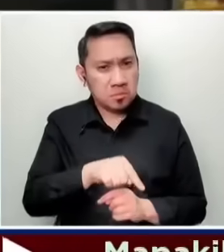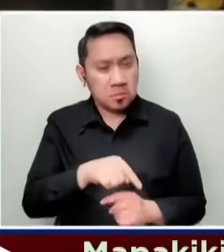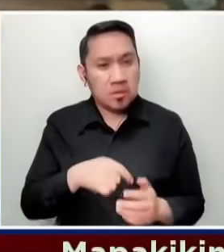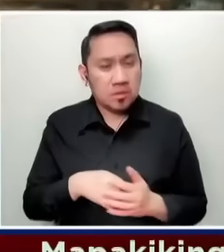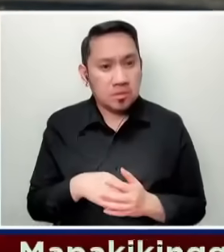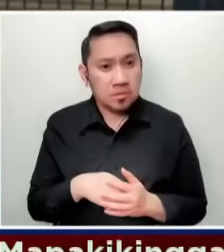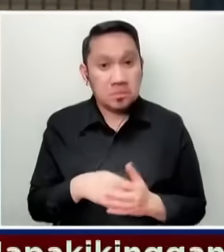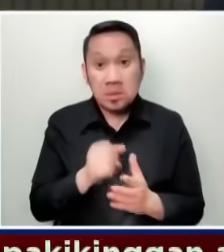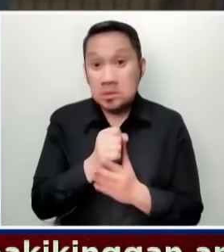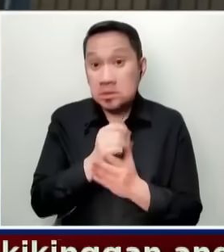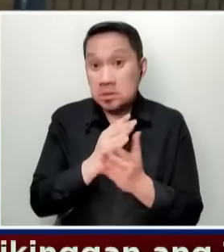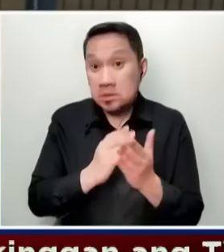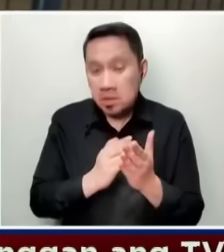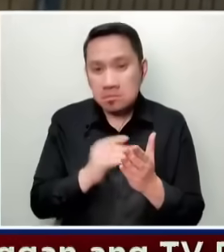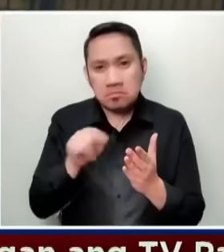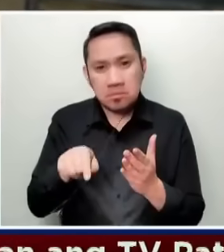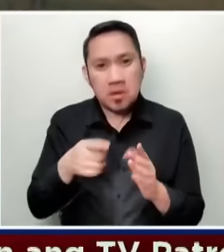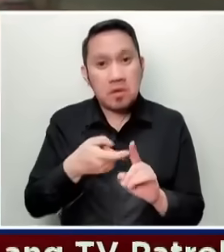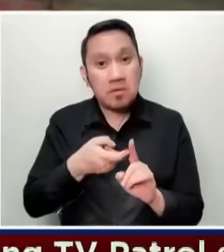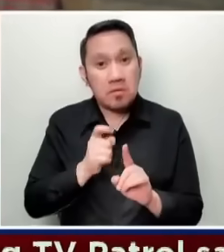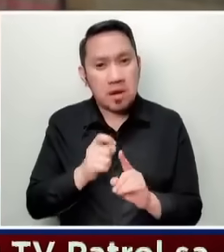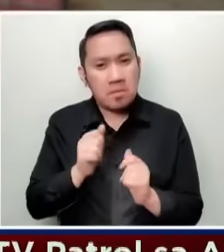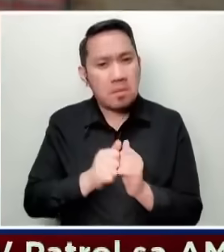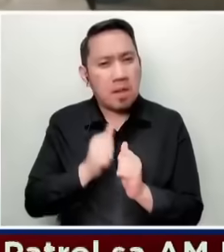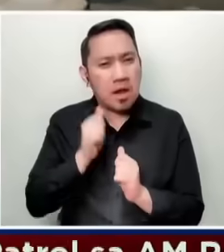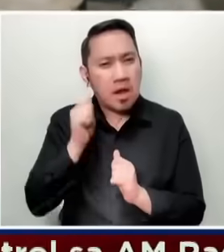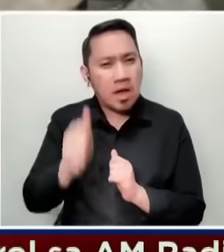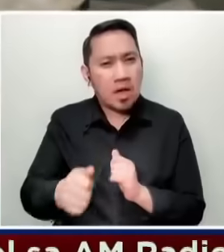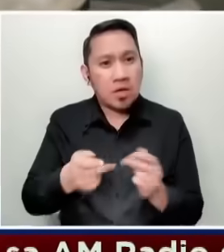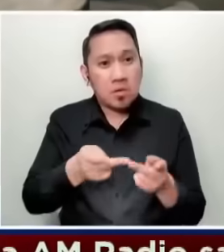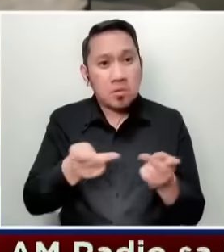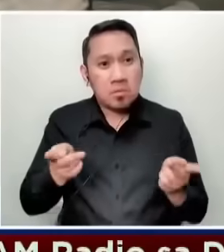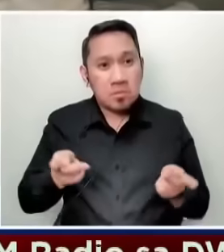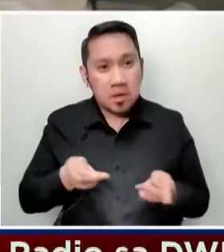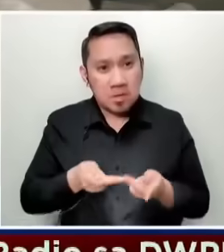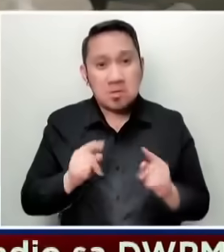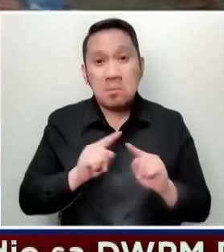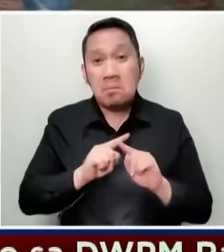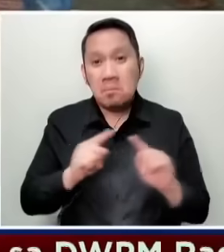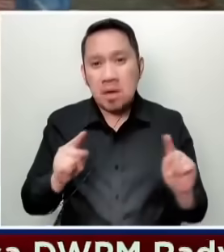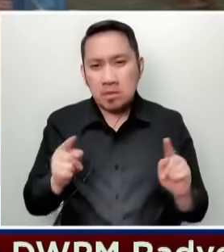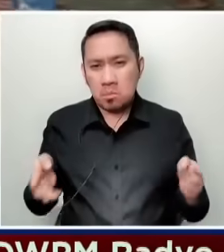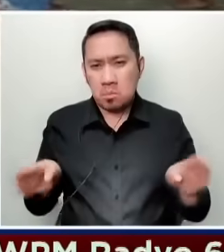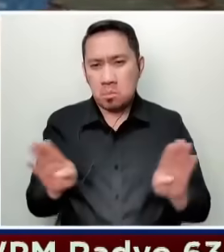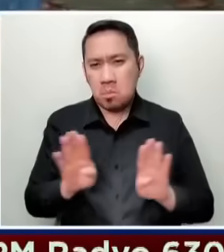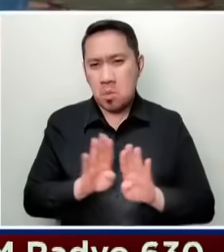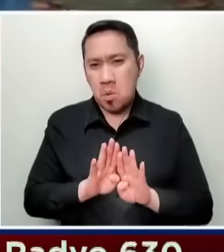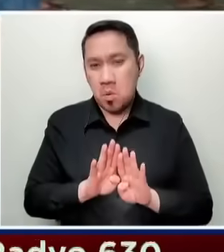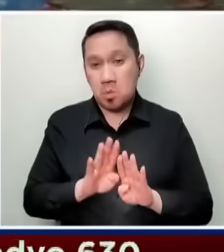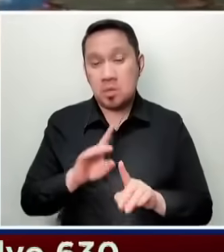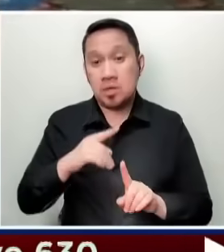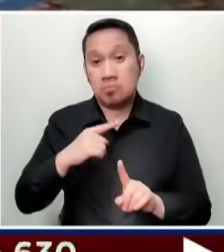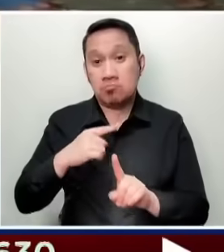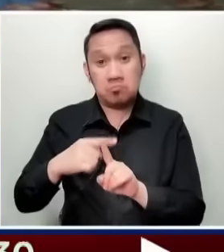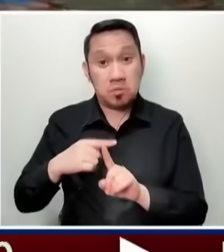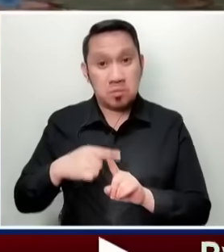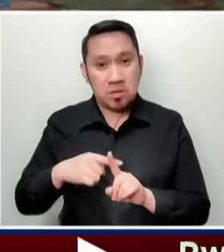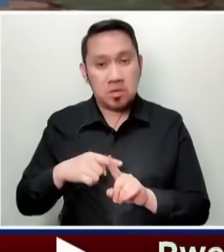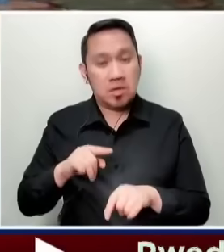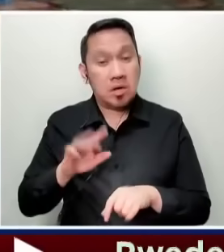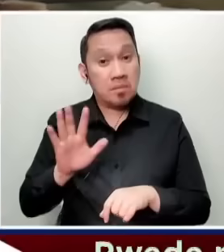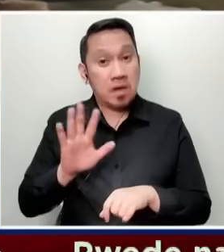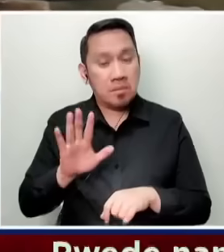Ang ilan sa kanila mula pa sa malayong lugar pero napagsarhan ng sementeryo alas 5 Martes ng hapon.